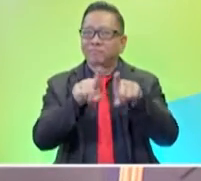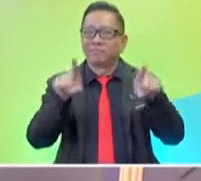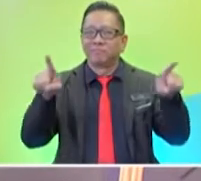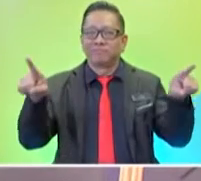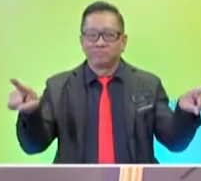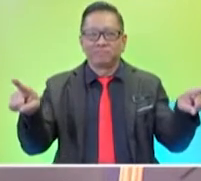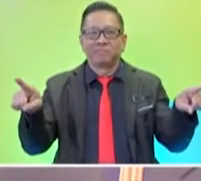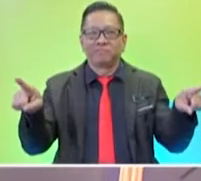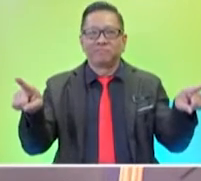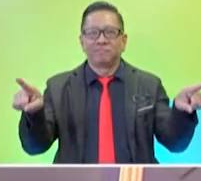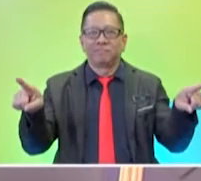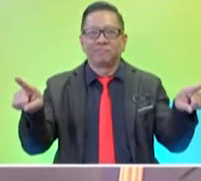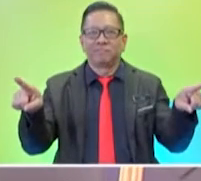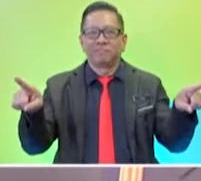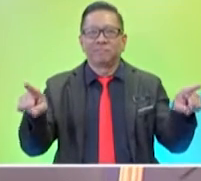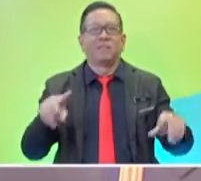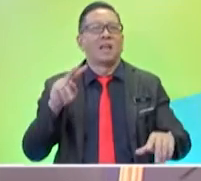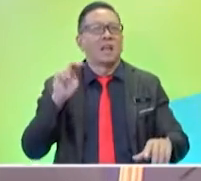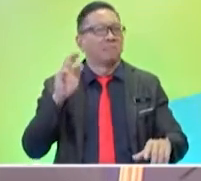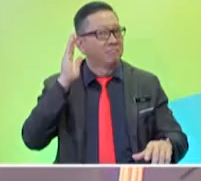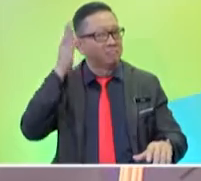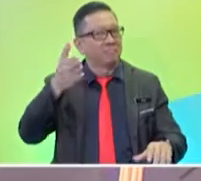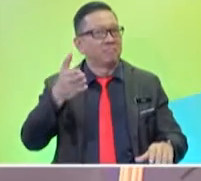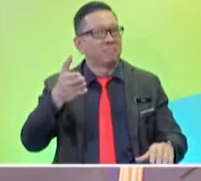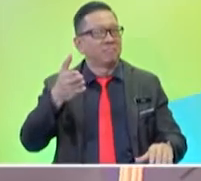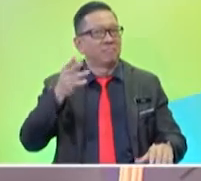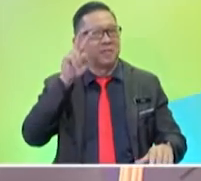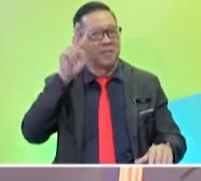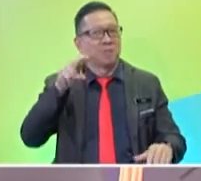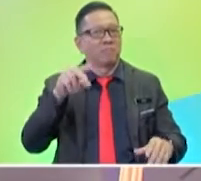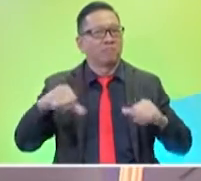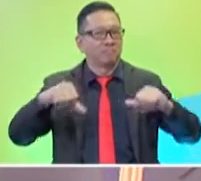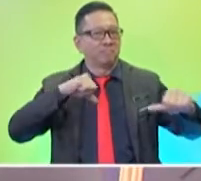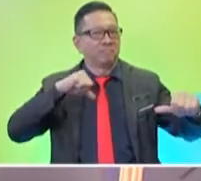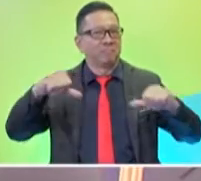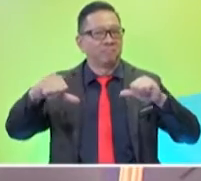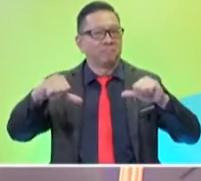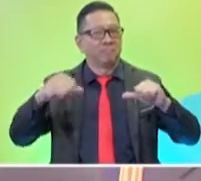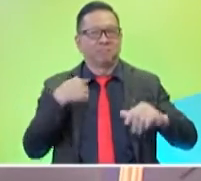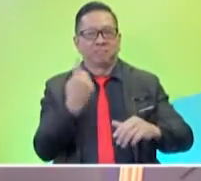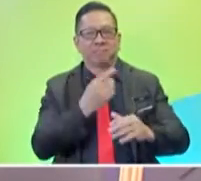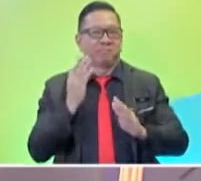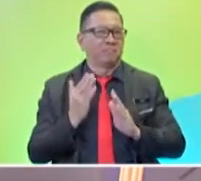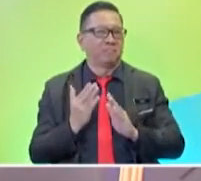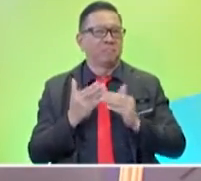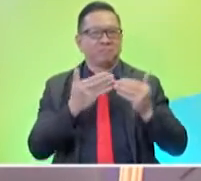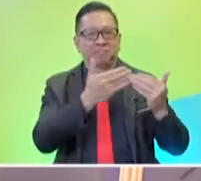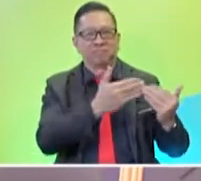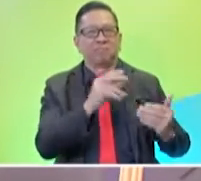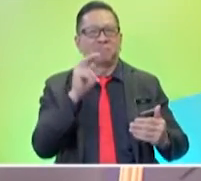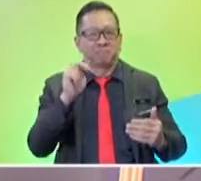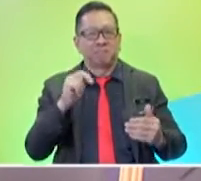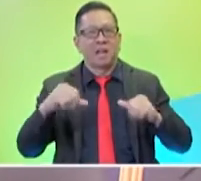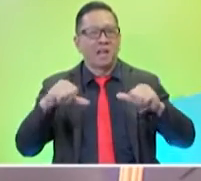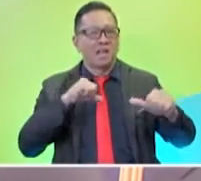Cikgu tak nak cerita panjang-panjang dekat sini, kita akan lihat ke dalam aktiviti yang akan kita ikuti sebentar lagi. Aktiviti